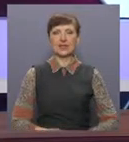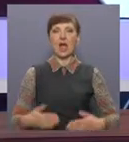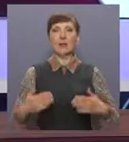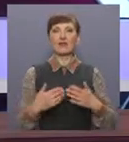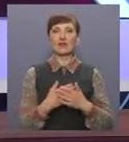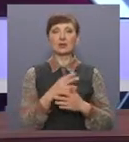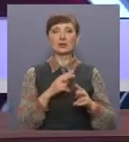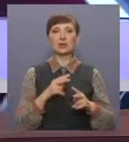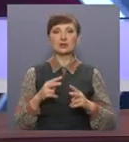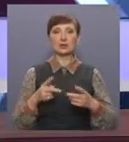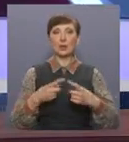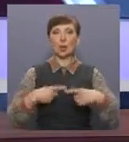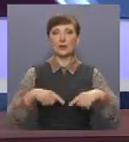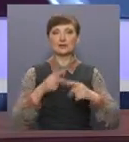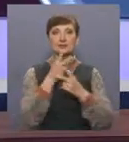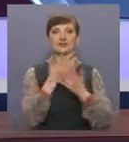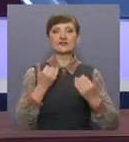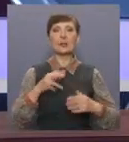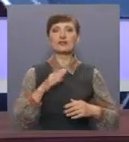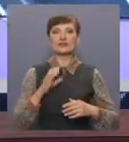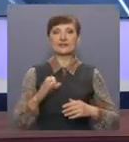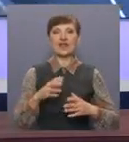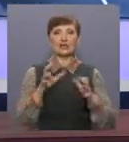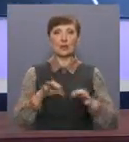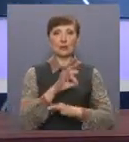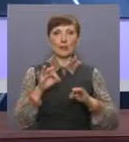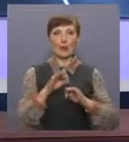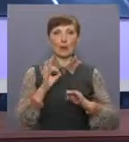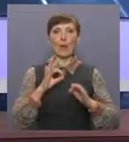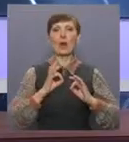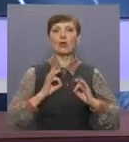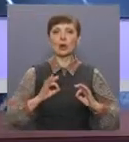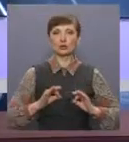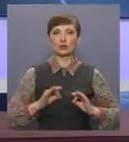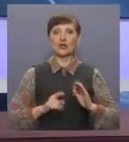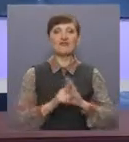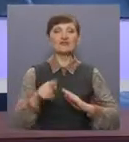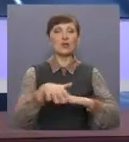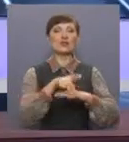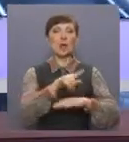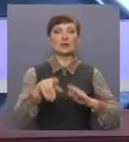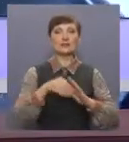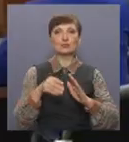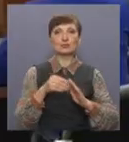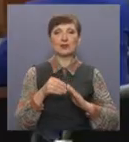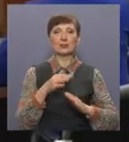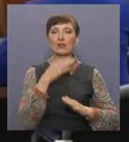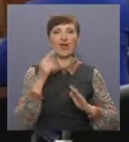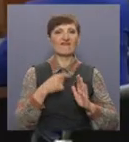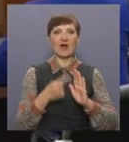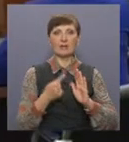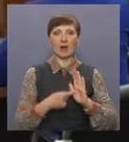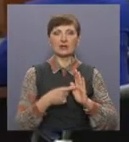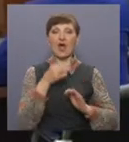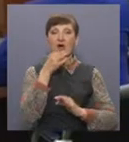Обновленный надзорный орган презентовали сегодня в Мажилисе. Законопроект о прокуратуре вызвал у народных избранников немало вопросов.